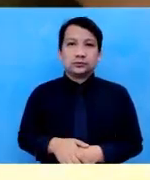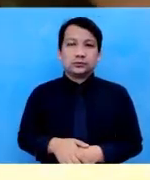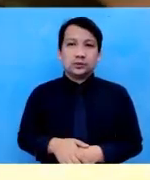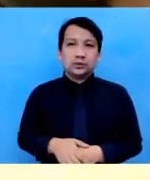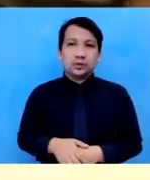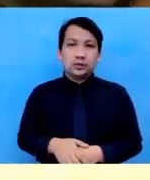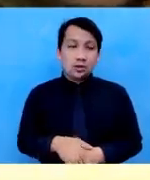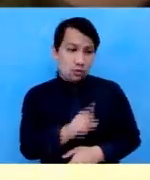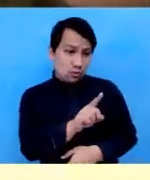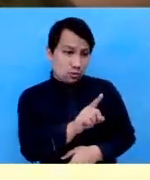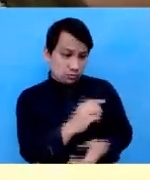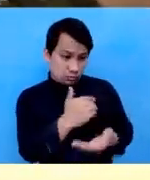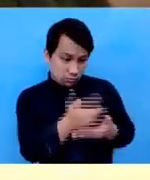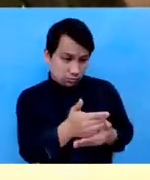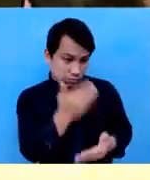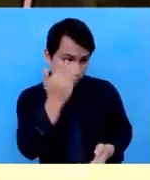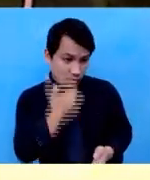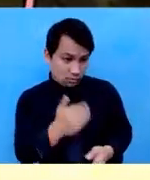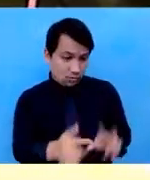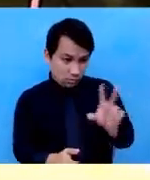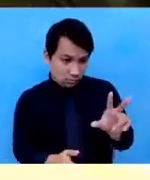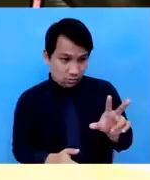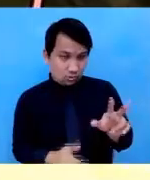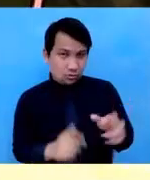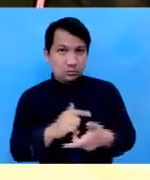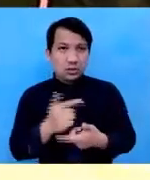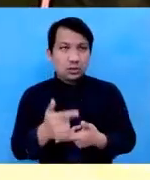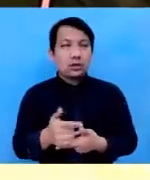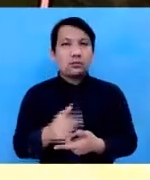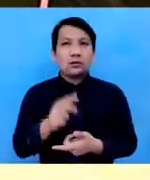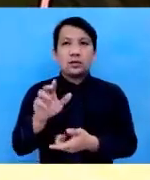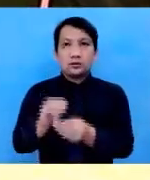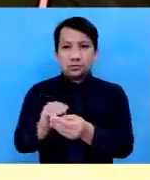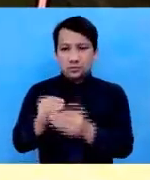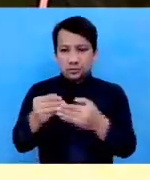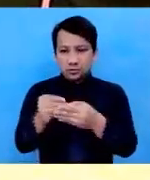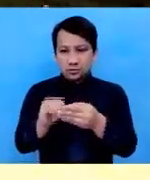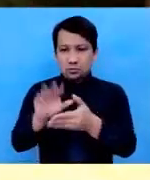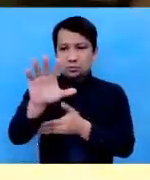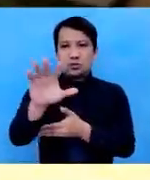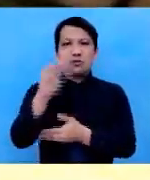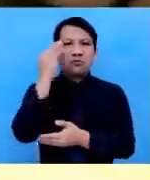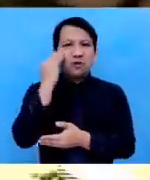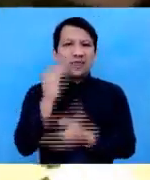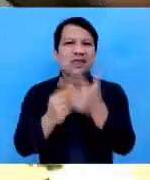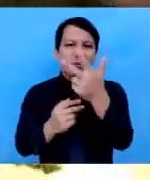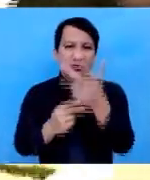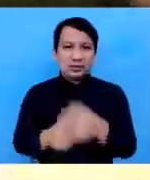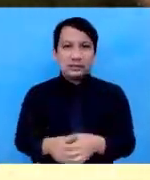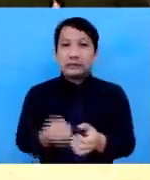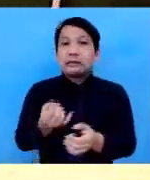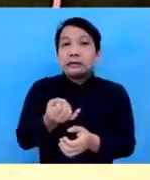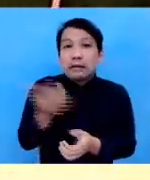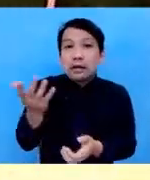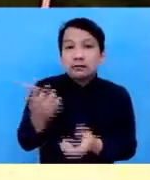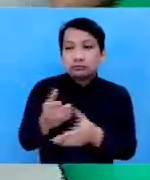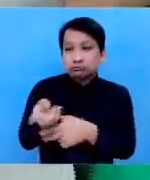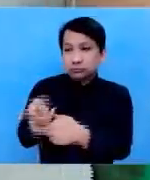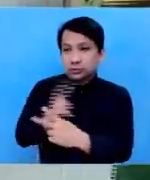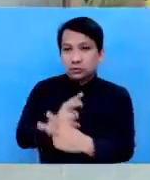laptop sa school nyo? Tatlo lang po, mga projectors, tatatlo lang din po. Ilang kayo nabihiraman? 16